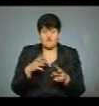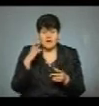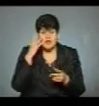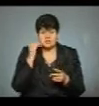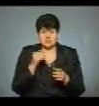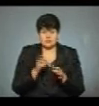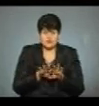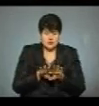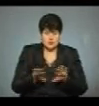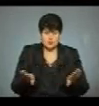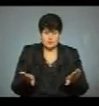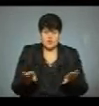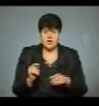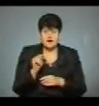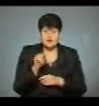отак йдемо,